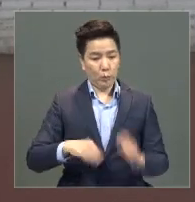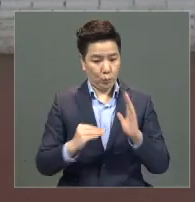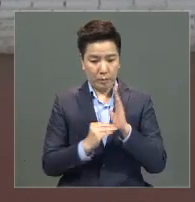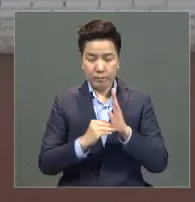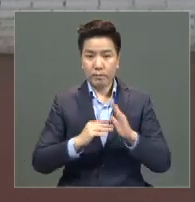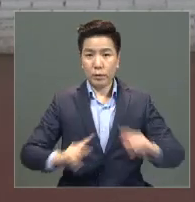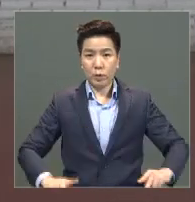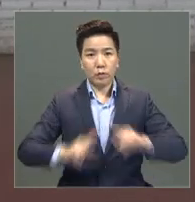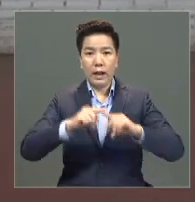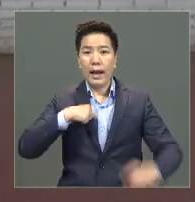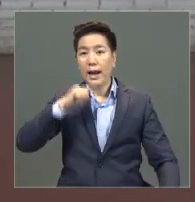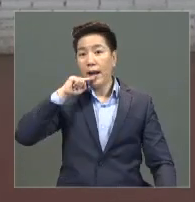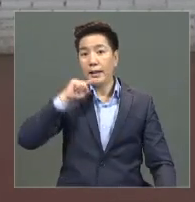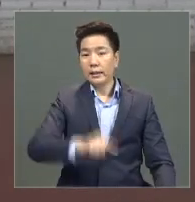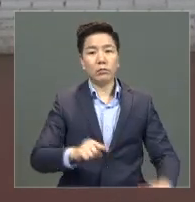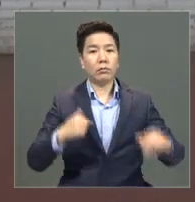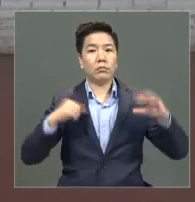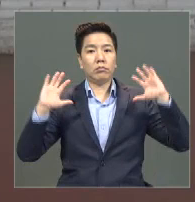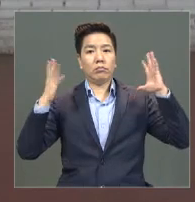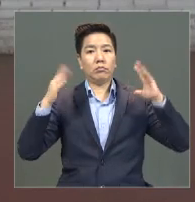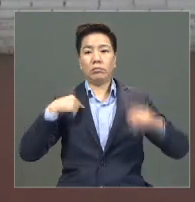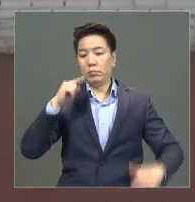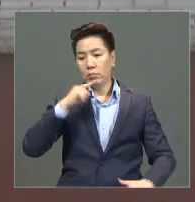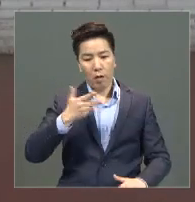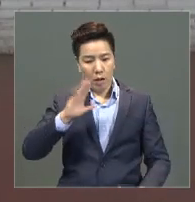มีการออกคำสั่งจากส่วนกลางอย่างเด็ดขาด